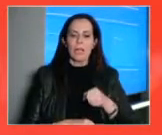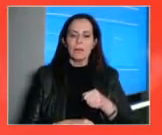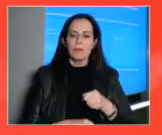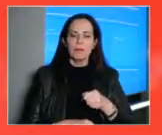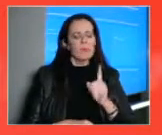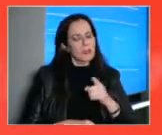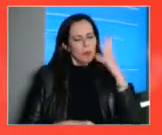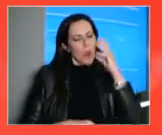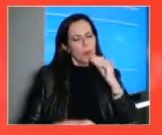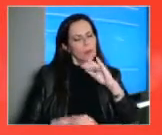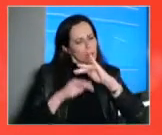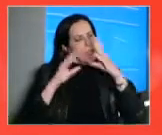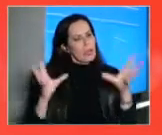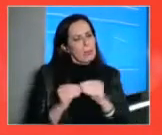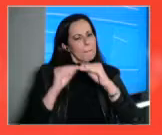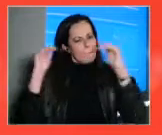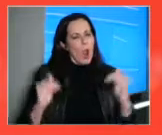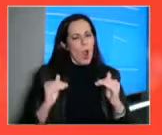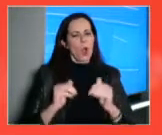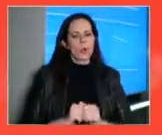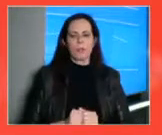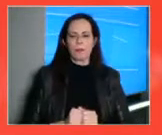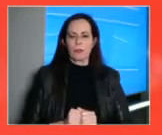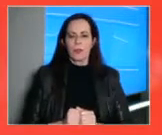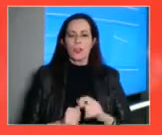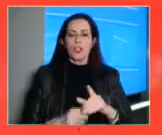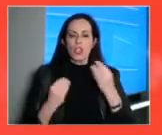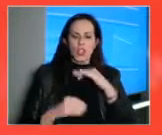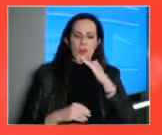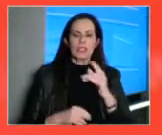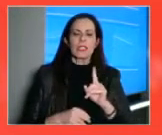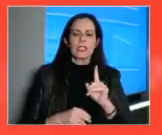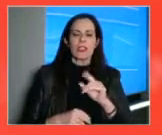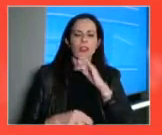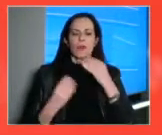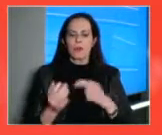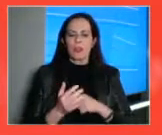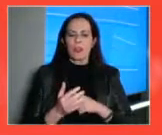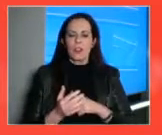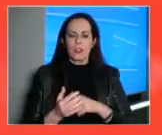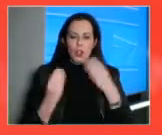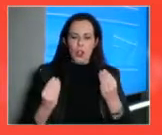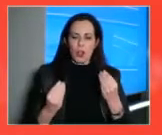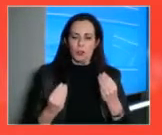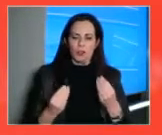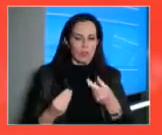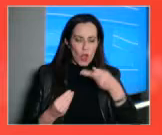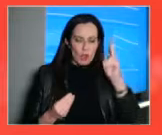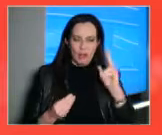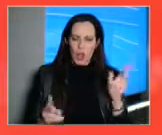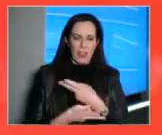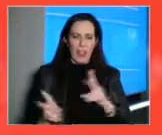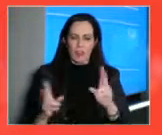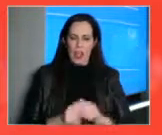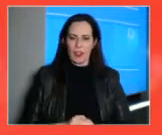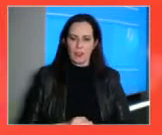Canadians should be satisfied with less, that good enough is good enough, and that better just isn't